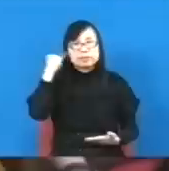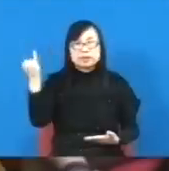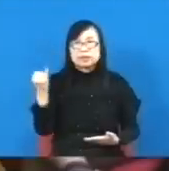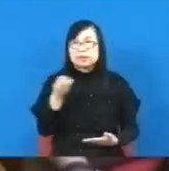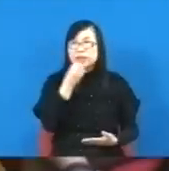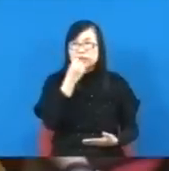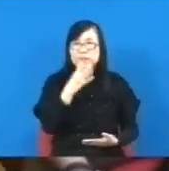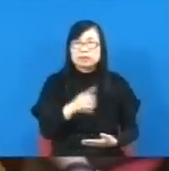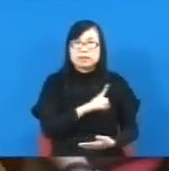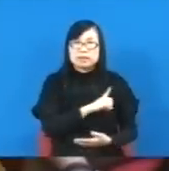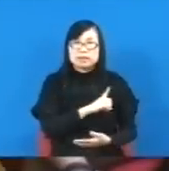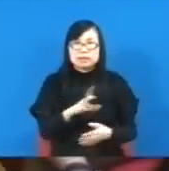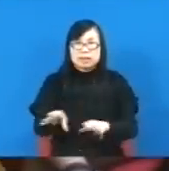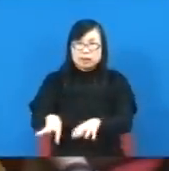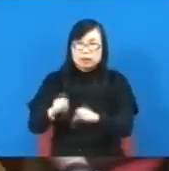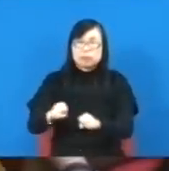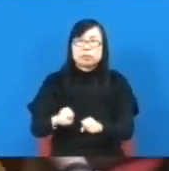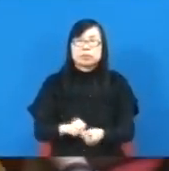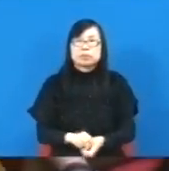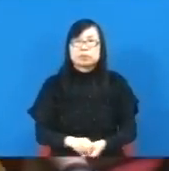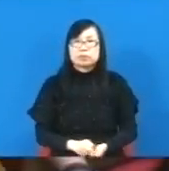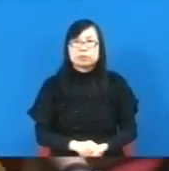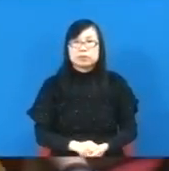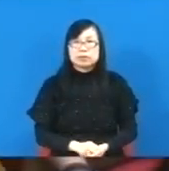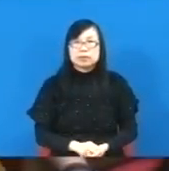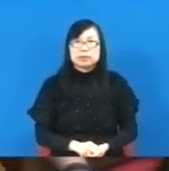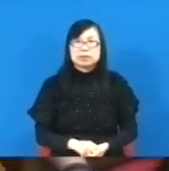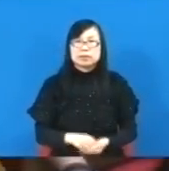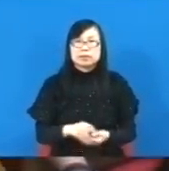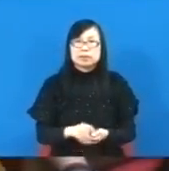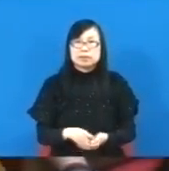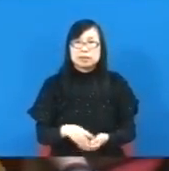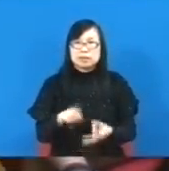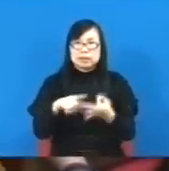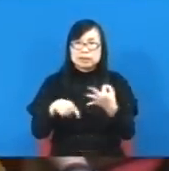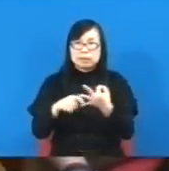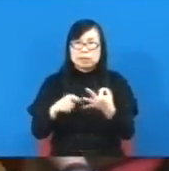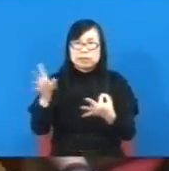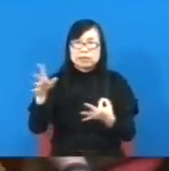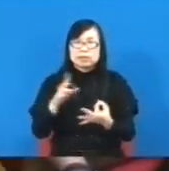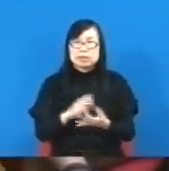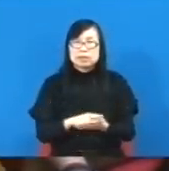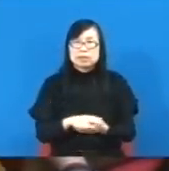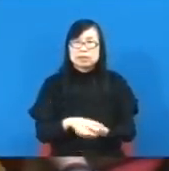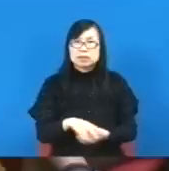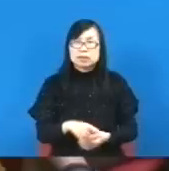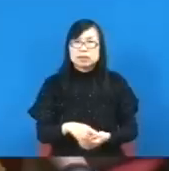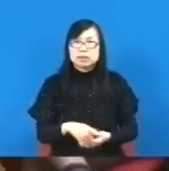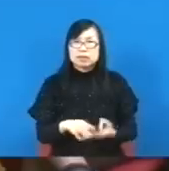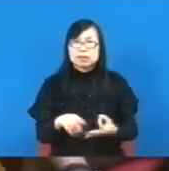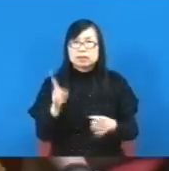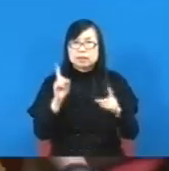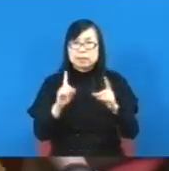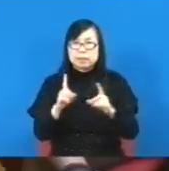港人自救呢樣嘢，你話即係陳雲嗰套，你又信唔信？ 咪自救咪我一即係一任何一